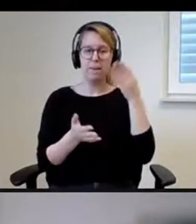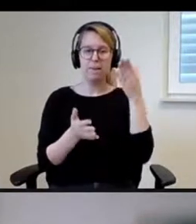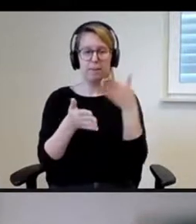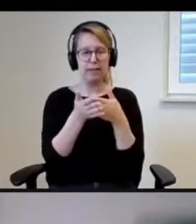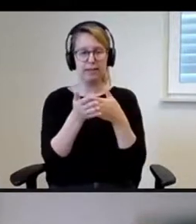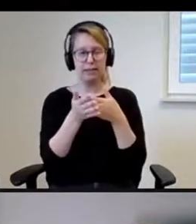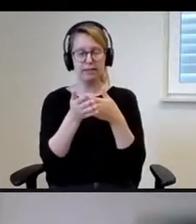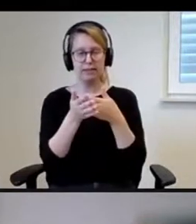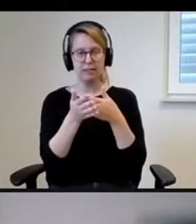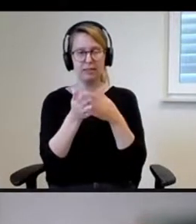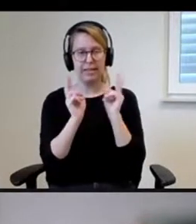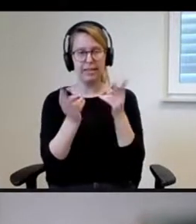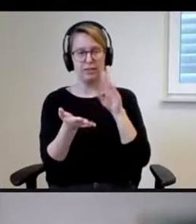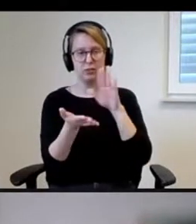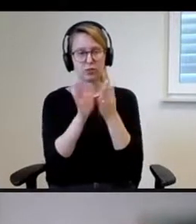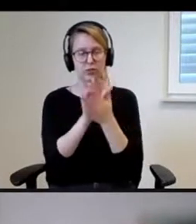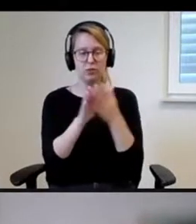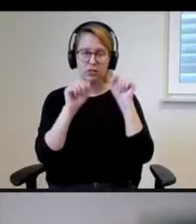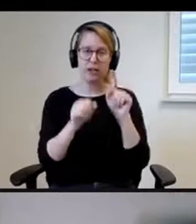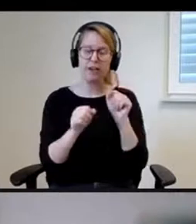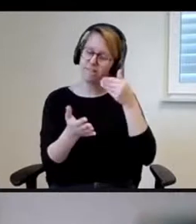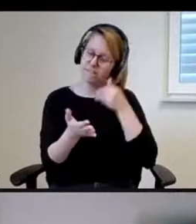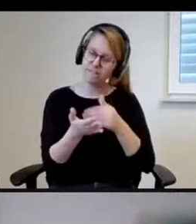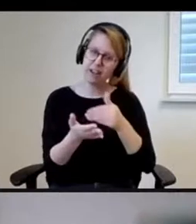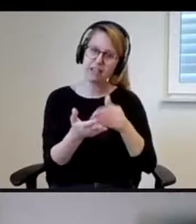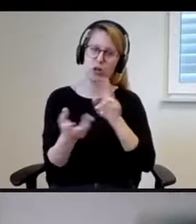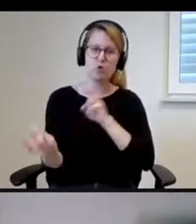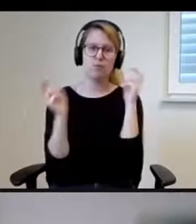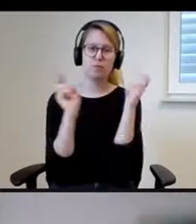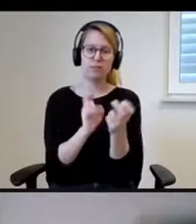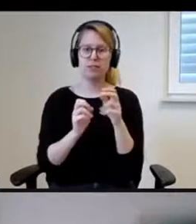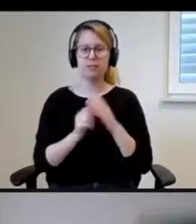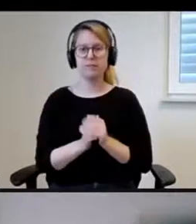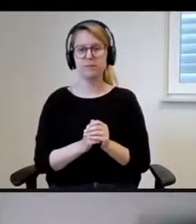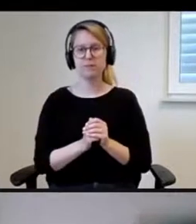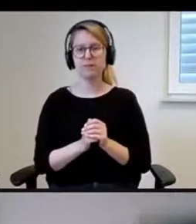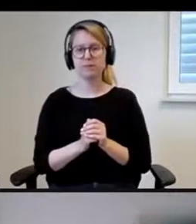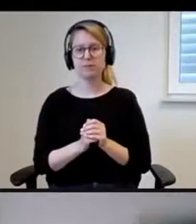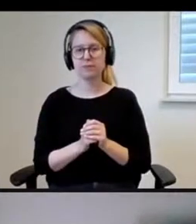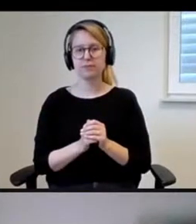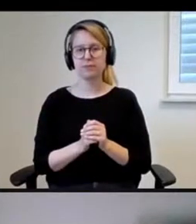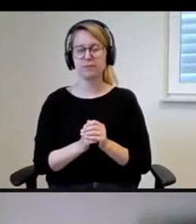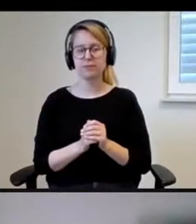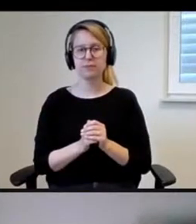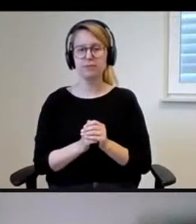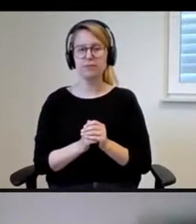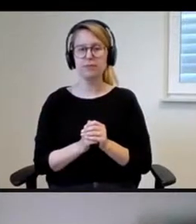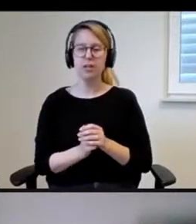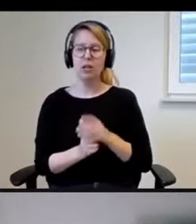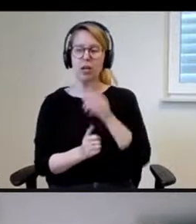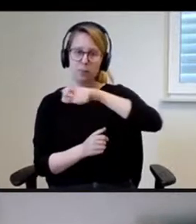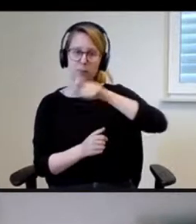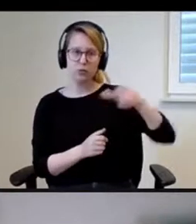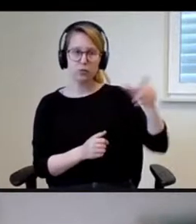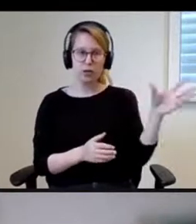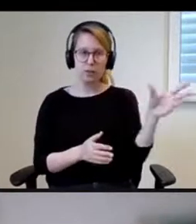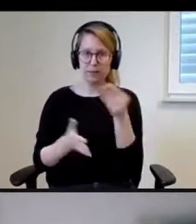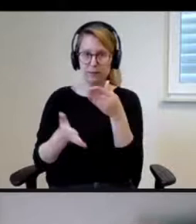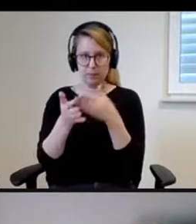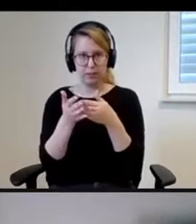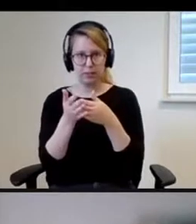UN-Behindertenrechtskonvention. Wir sind um wie für immer mehr Menschen mit Behinderung mit an